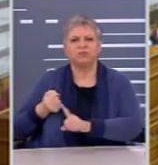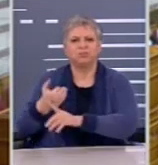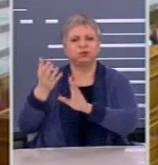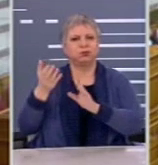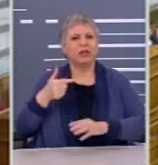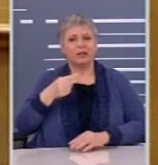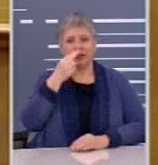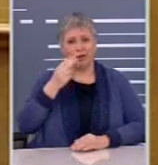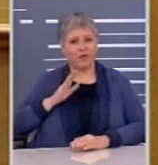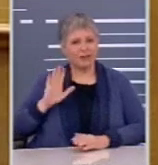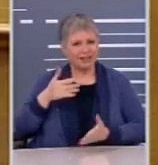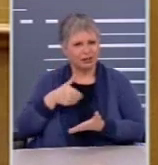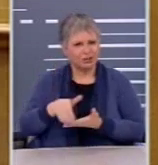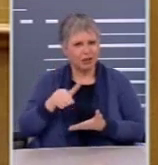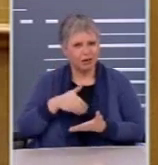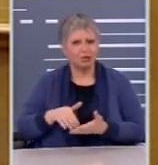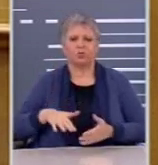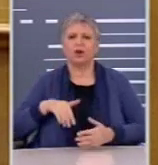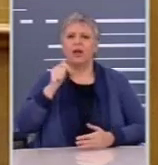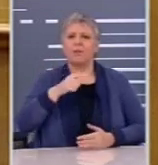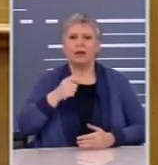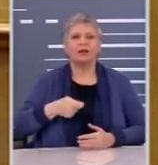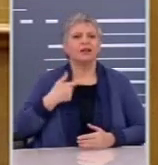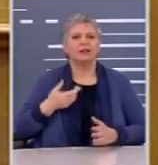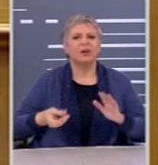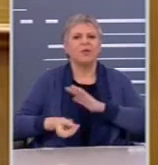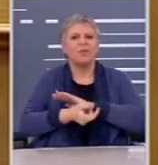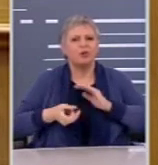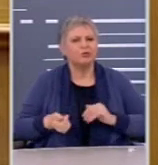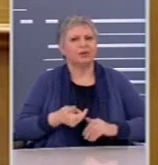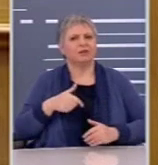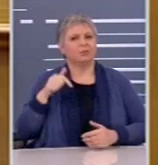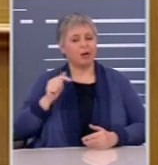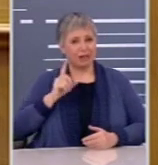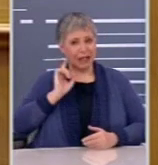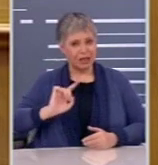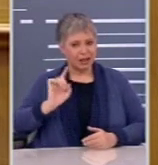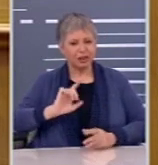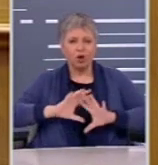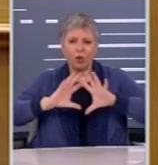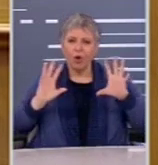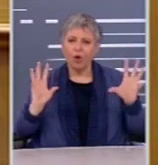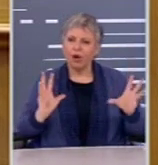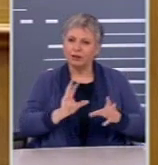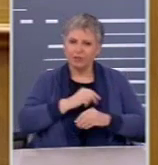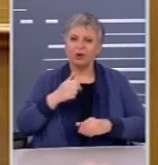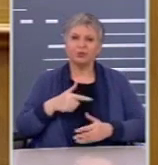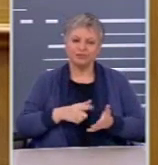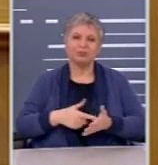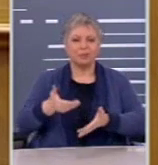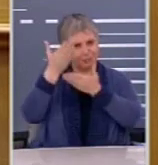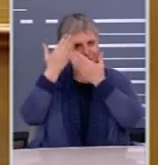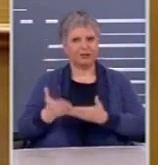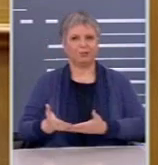μάνες που δεν φοβήθηκαν το θάνατο για να ζήσουν μια ελεύθερη ζωή. Σήμερα τιμάμε όλες αυτές τις γυναίκες στη χώρα μας και σε όλο τον κόσμο. Στέλνουμε